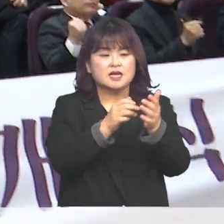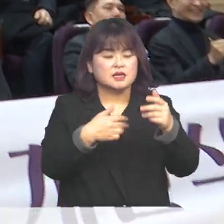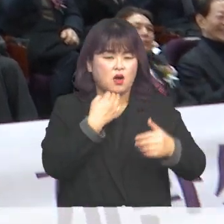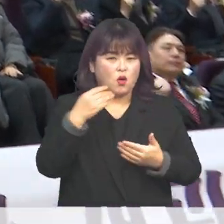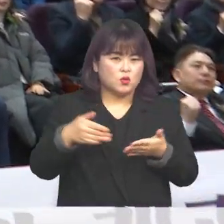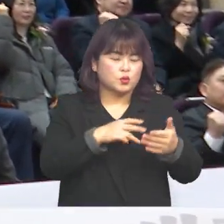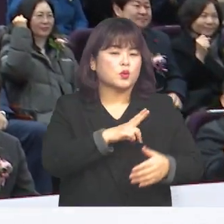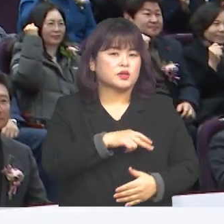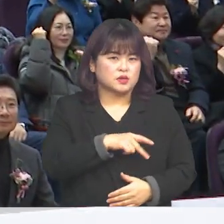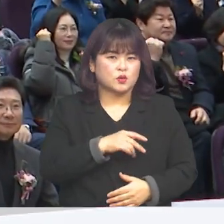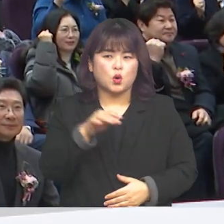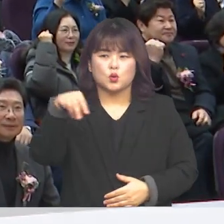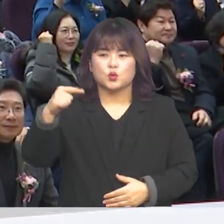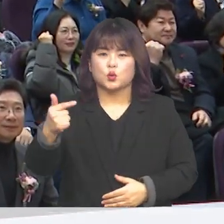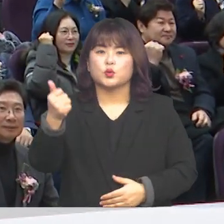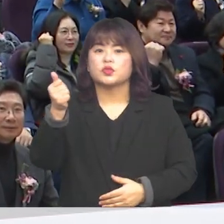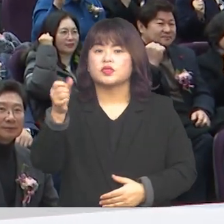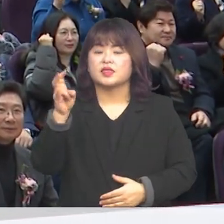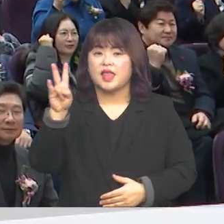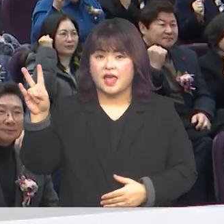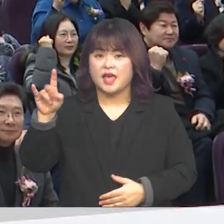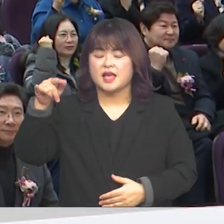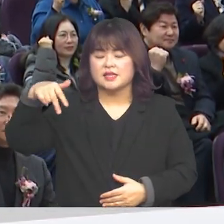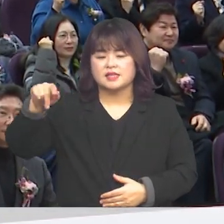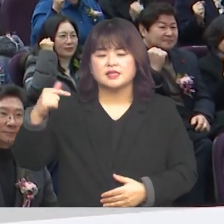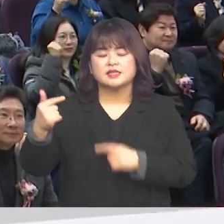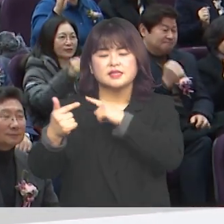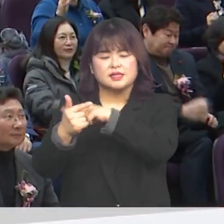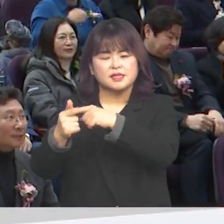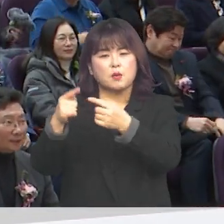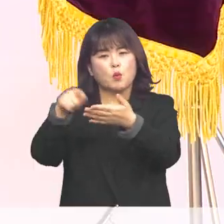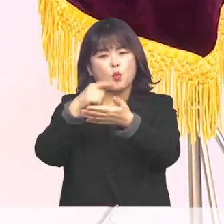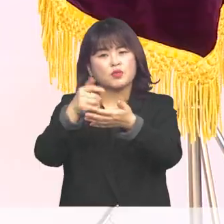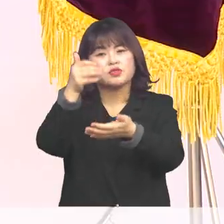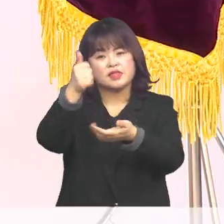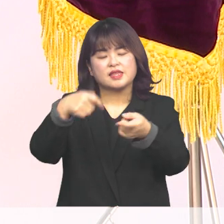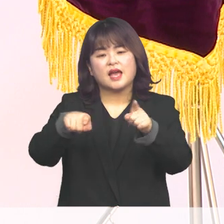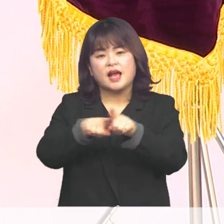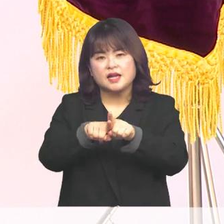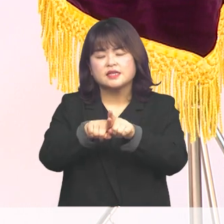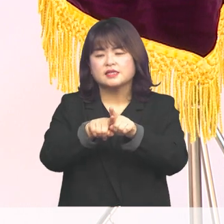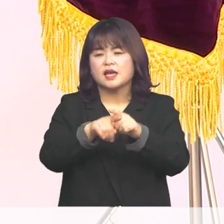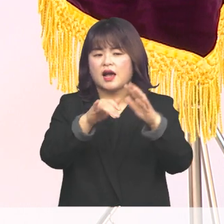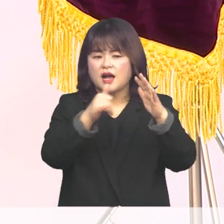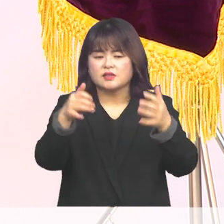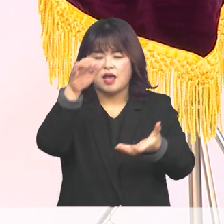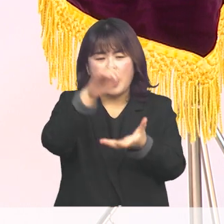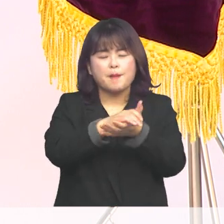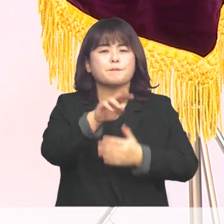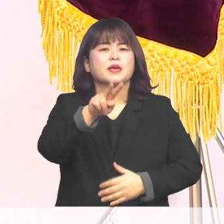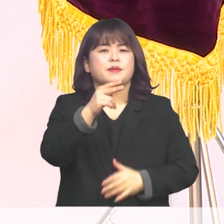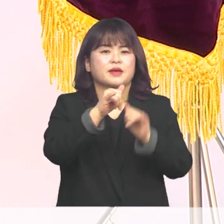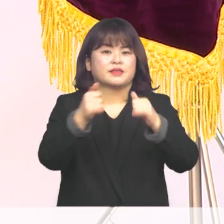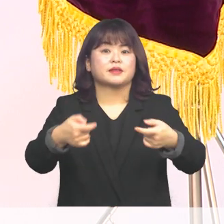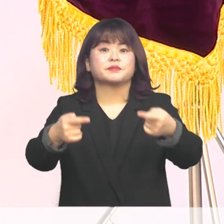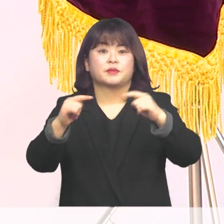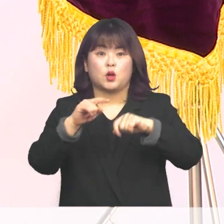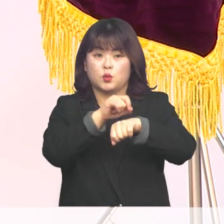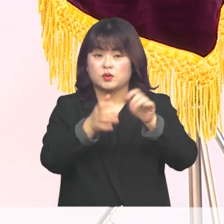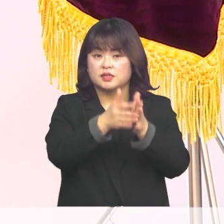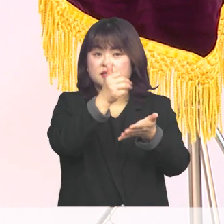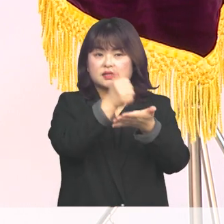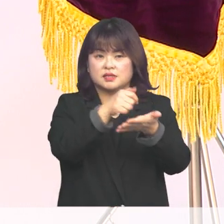시도의원, 손혜진 경기동부 보훈지청장, 보훈단체장을 비롯한 보훈가족 등 200여 명이 참석했습니다.